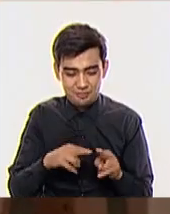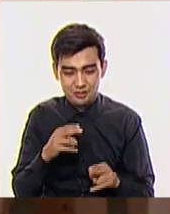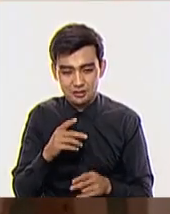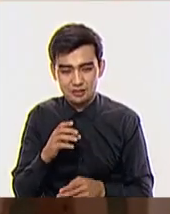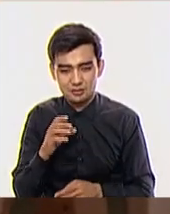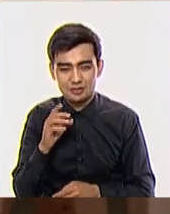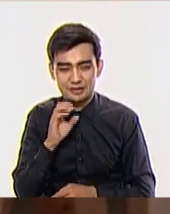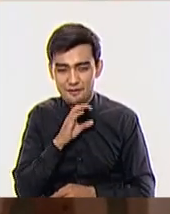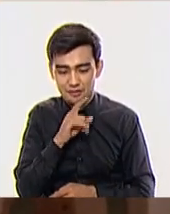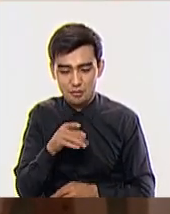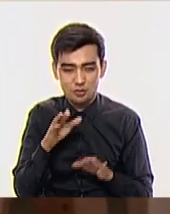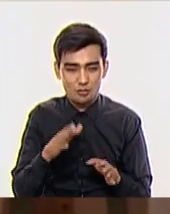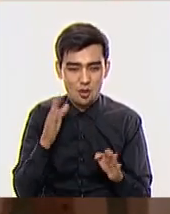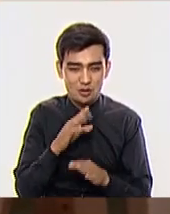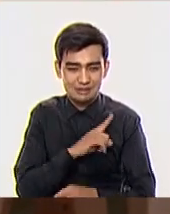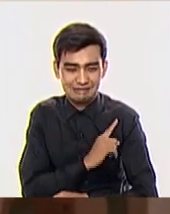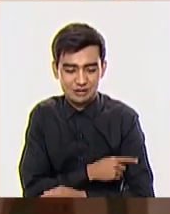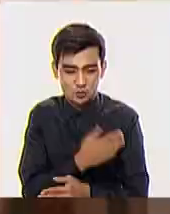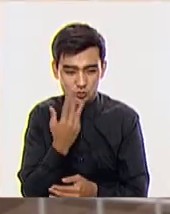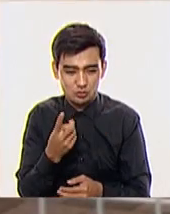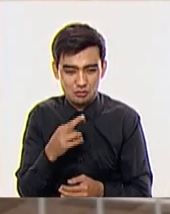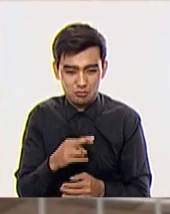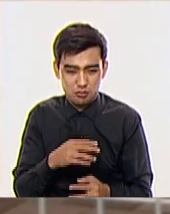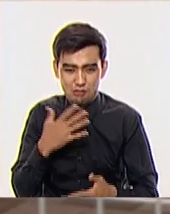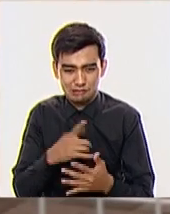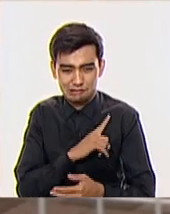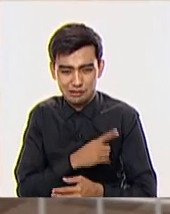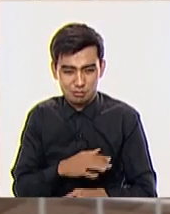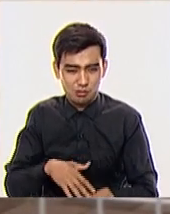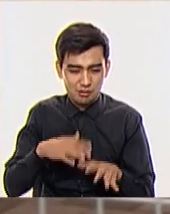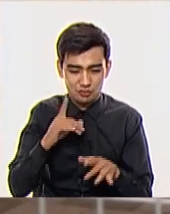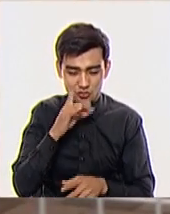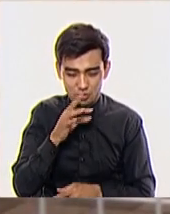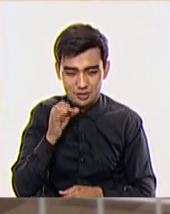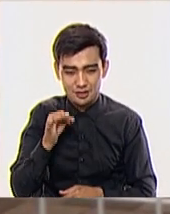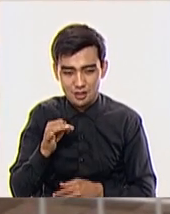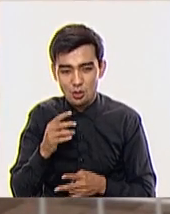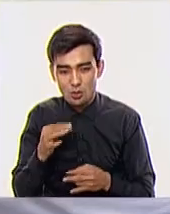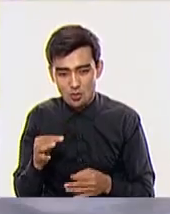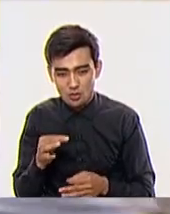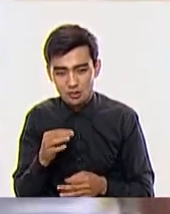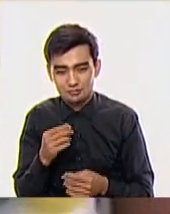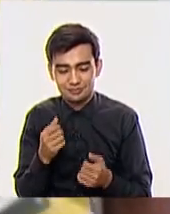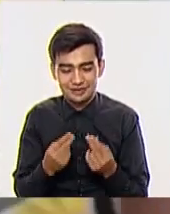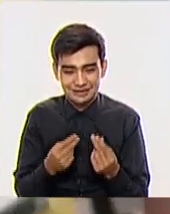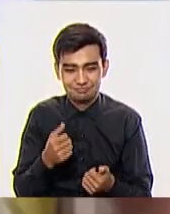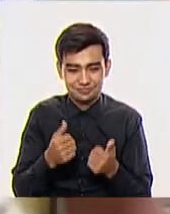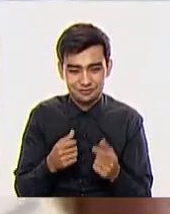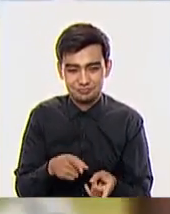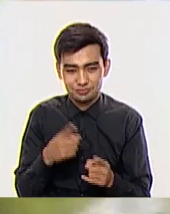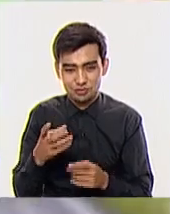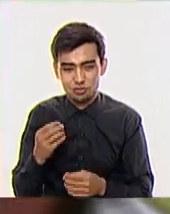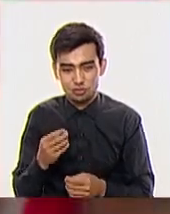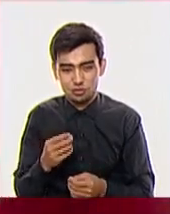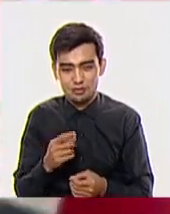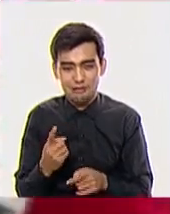Метеорологи успокаивают, у шторма недостаточно силы, чтобы перерасти в полноценный ураган. Но, вероятно, переносить олимпийские состязания будут